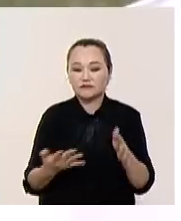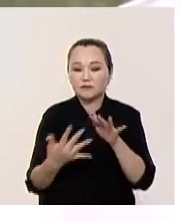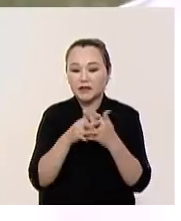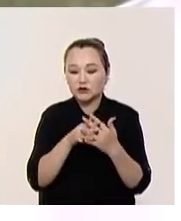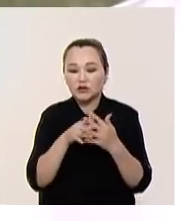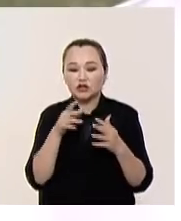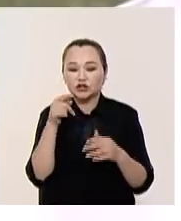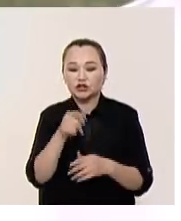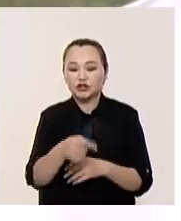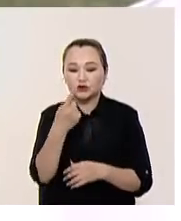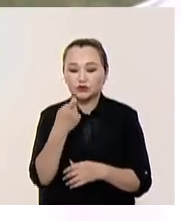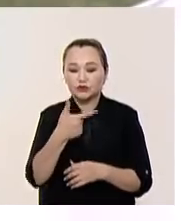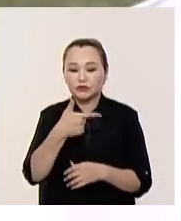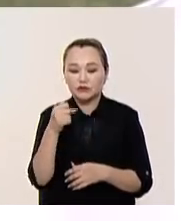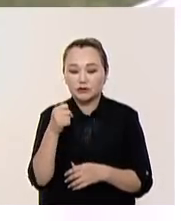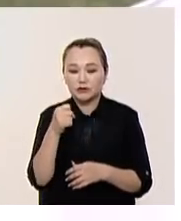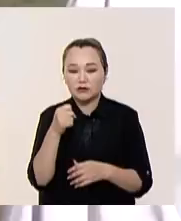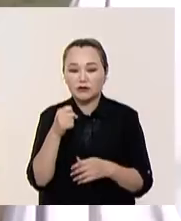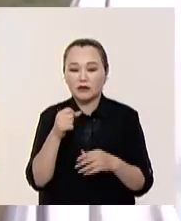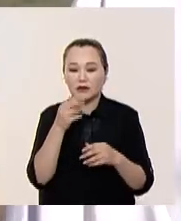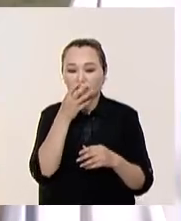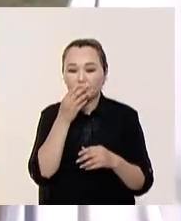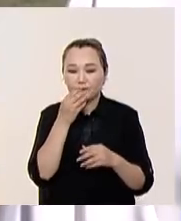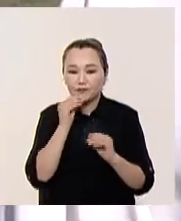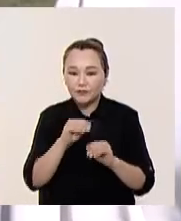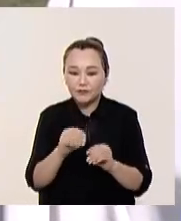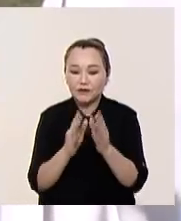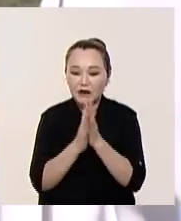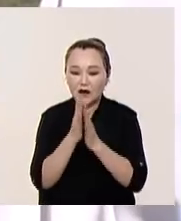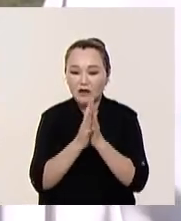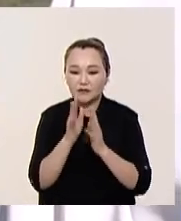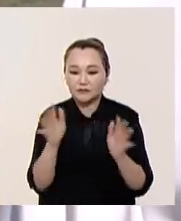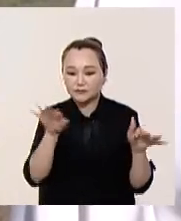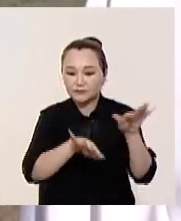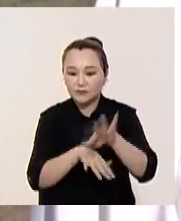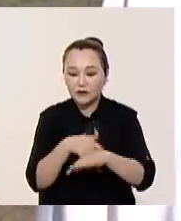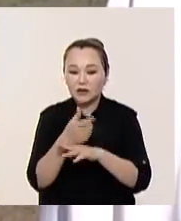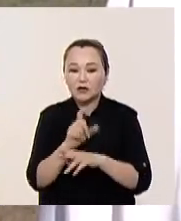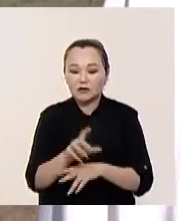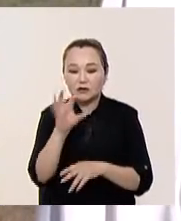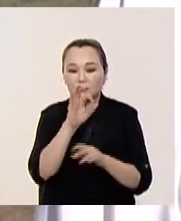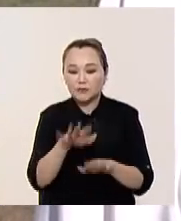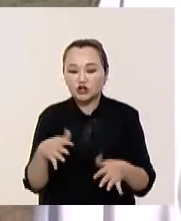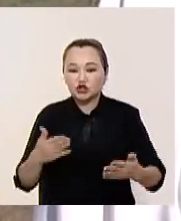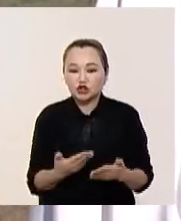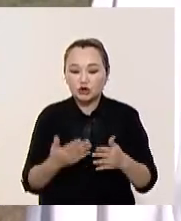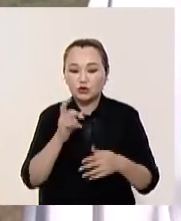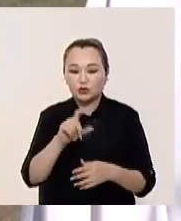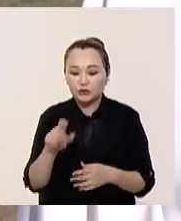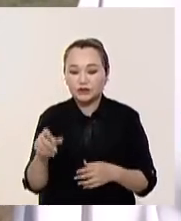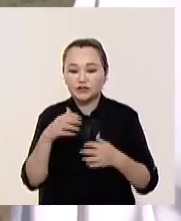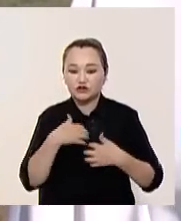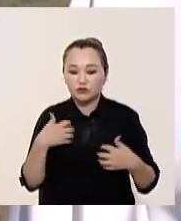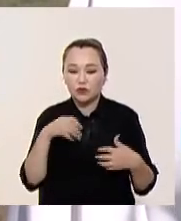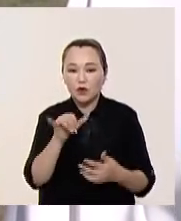поселка 1100 га пастбищ. На нашей территории жители нашего поселка содержат